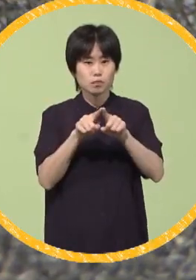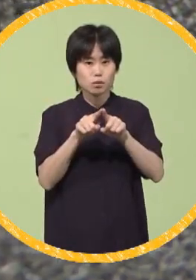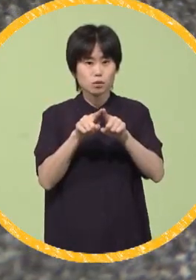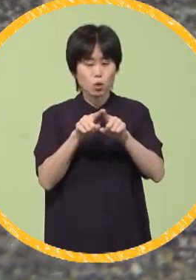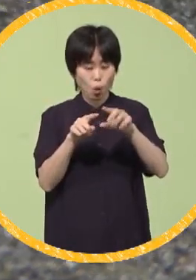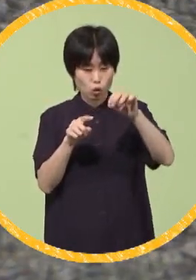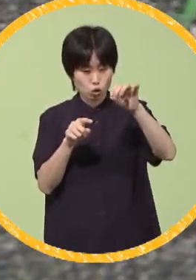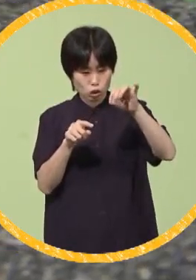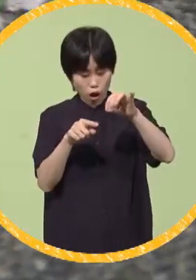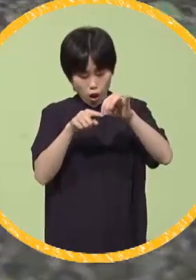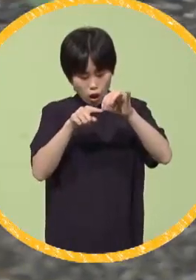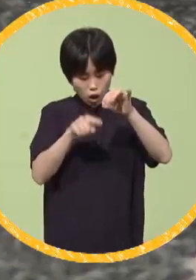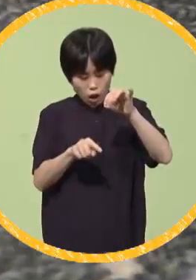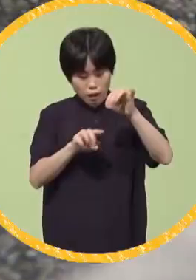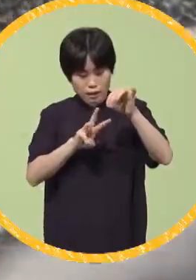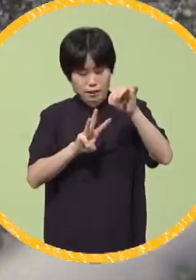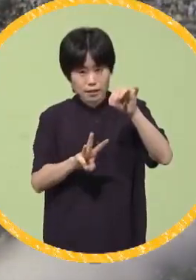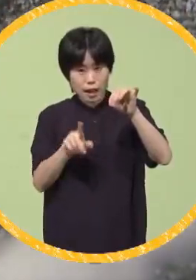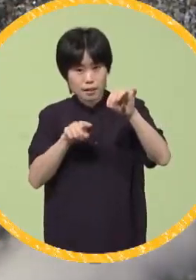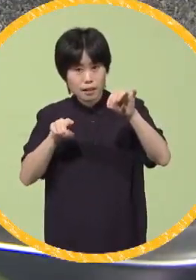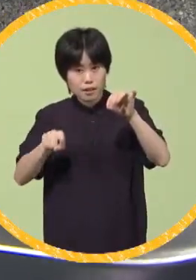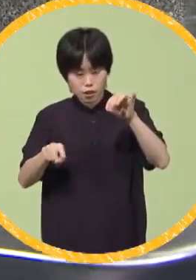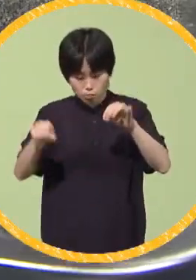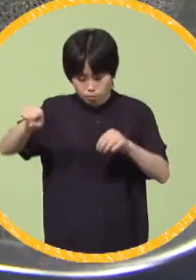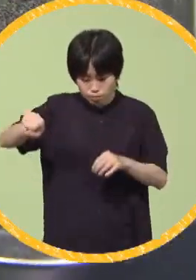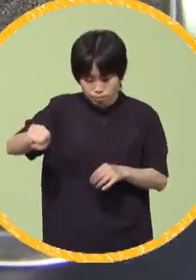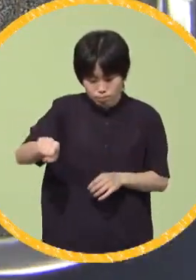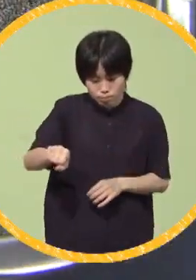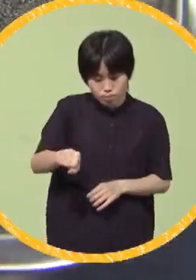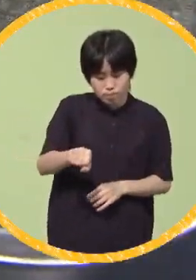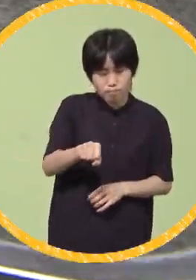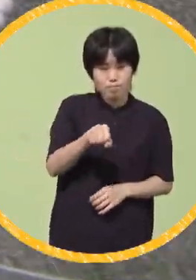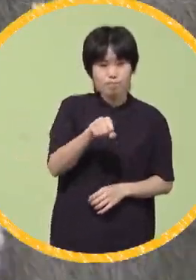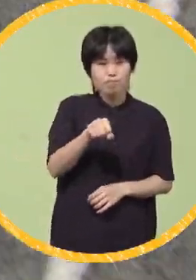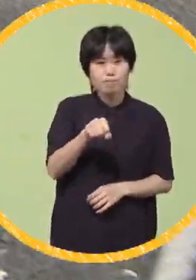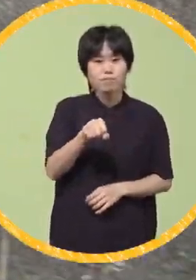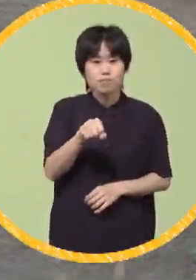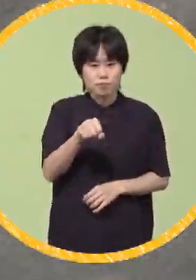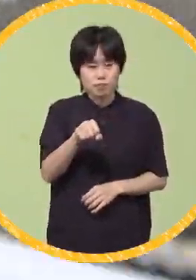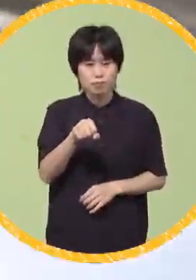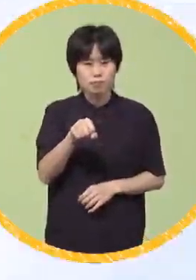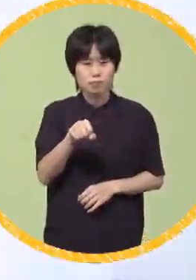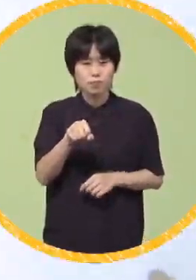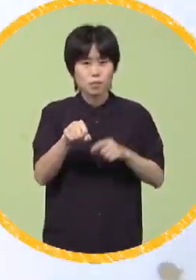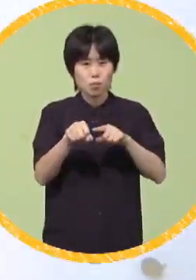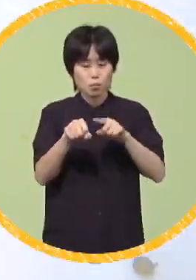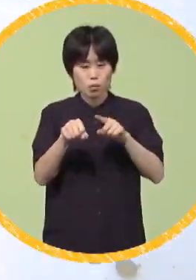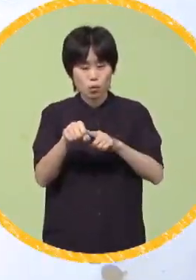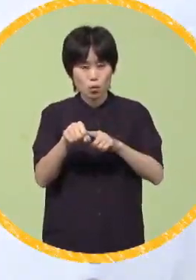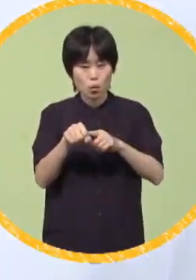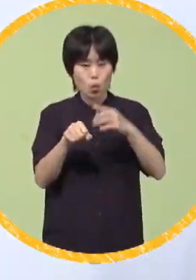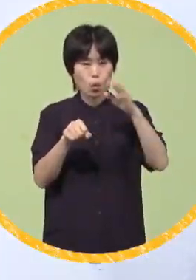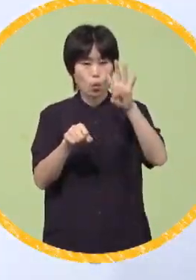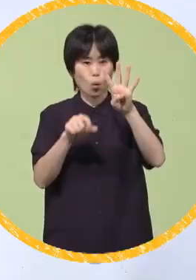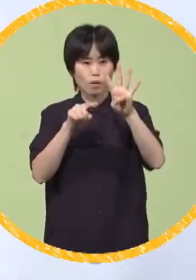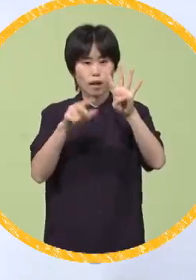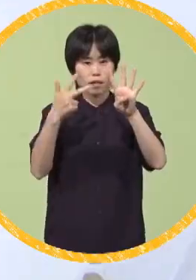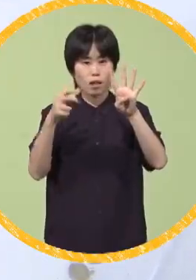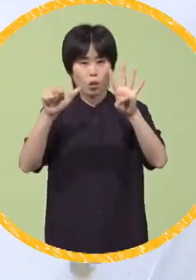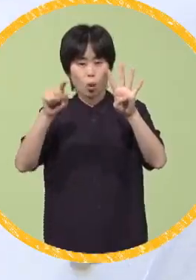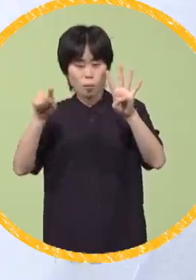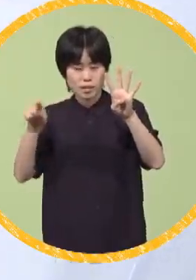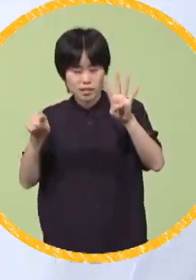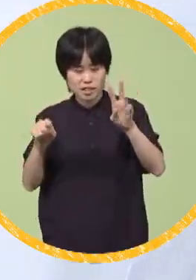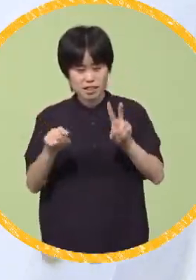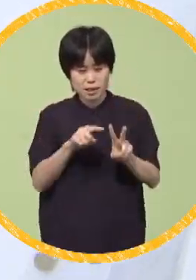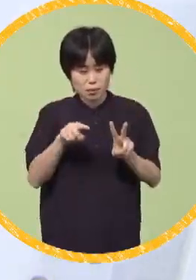面からね、これ3センチぐらいのところね、ずっとこうすくい上げるんですよ、こういう風にね、はい、これでここ 4.75 ミリメートルと